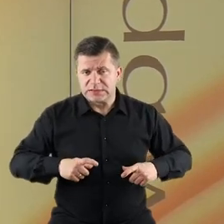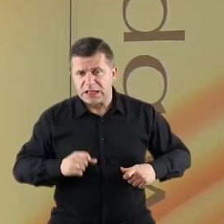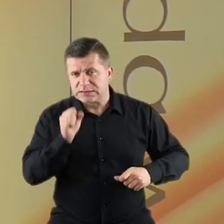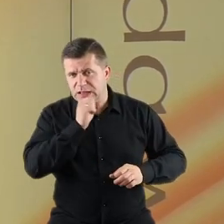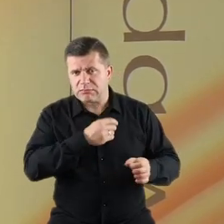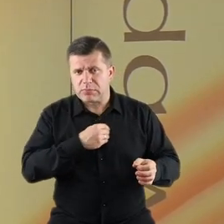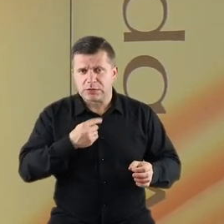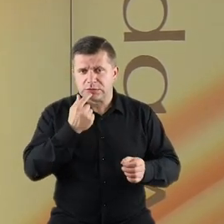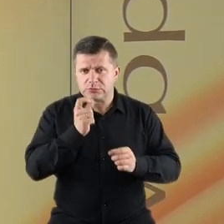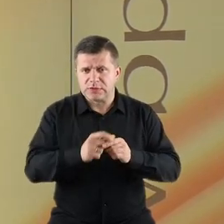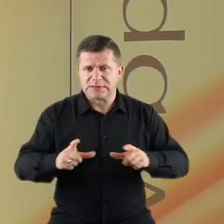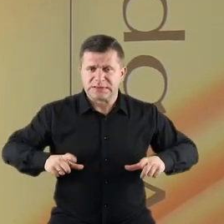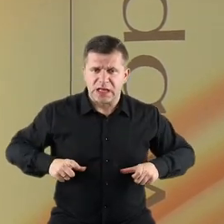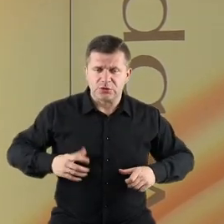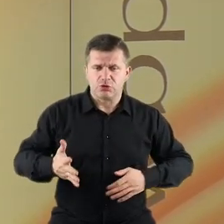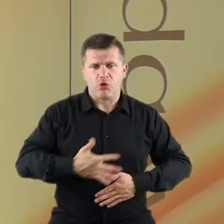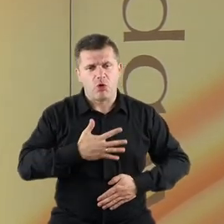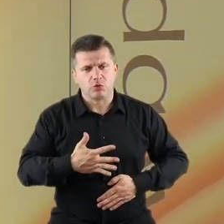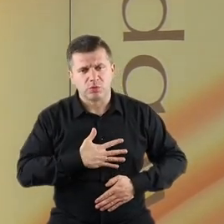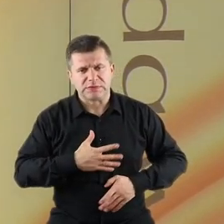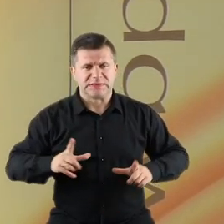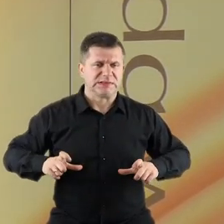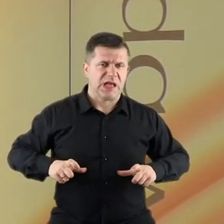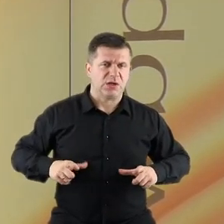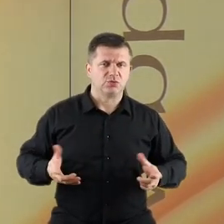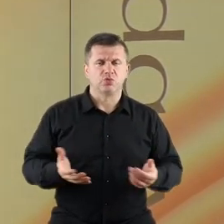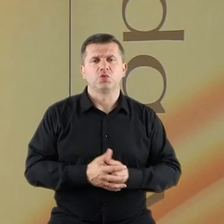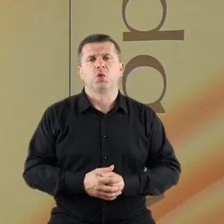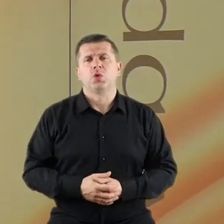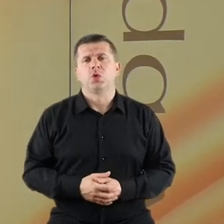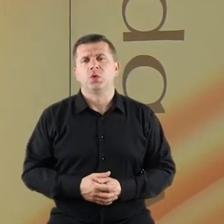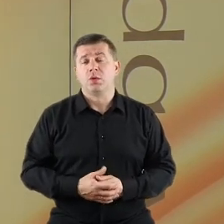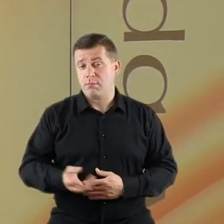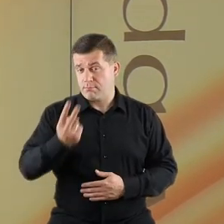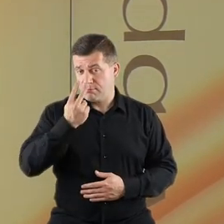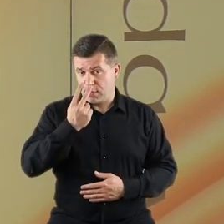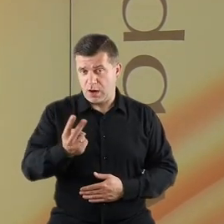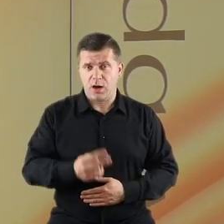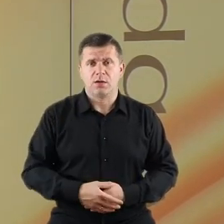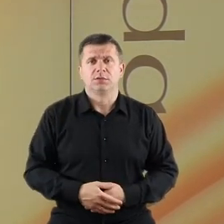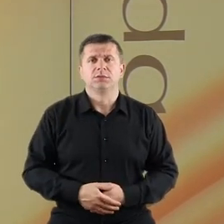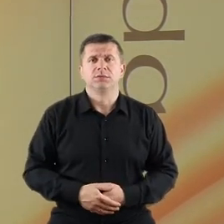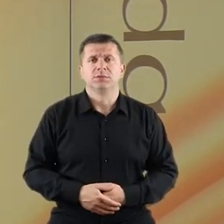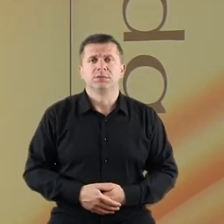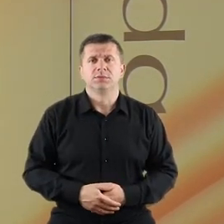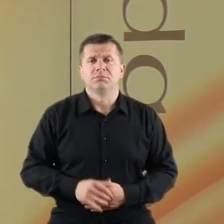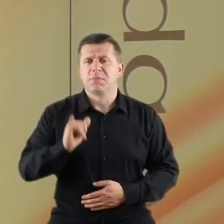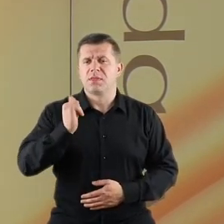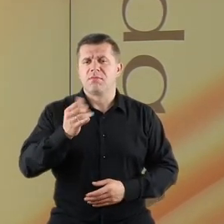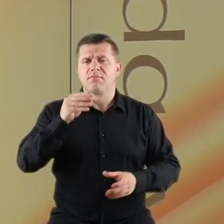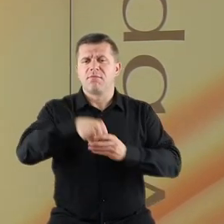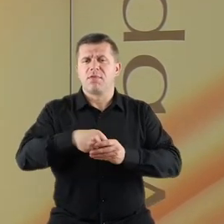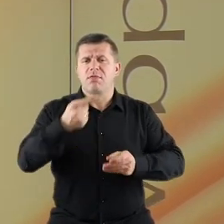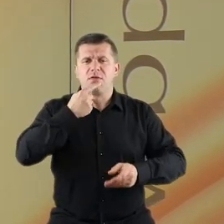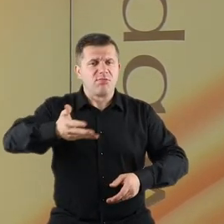zajrzeć zazdrościć odczuwać zazdrość A więc popatrzmy jak w języku w tych